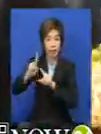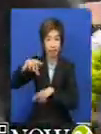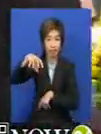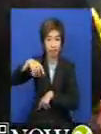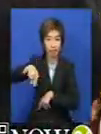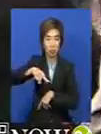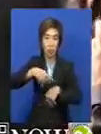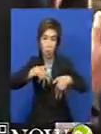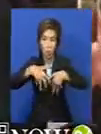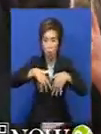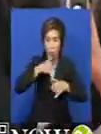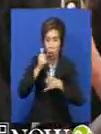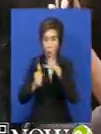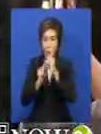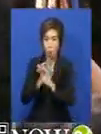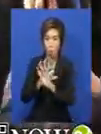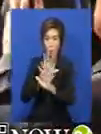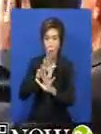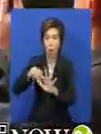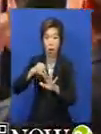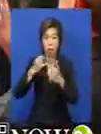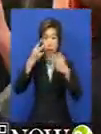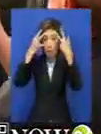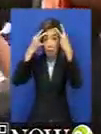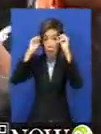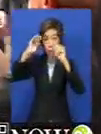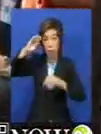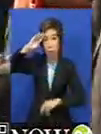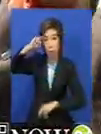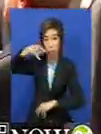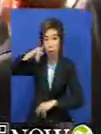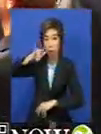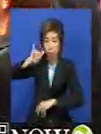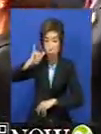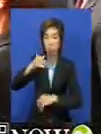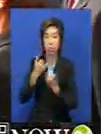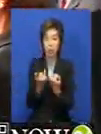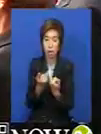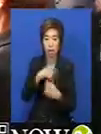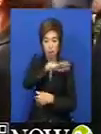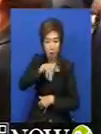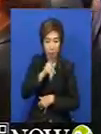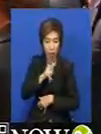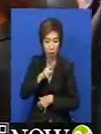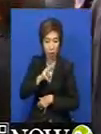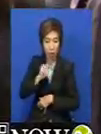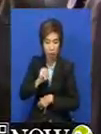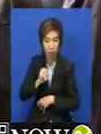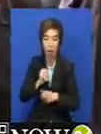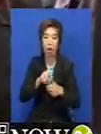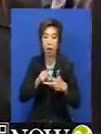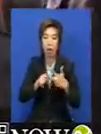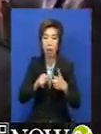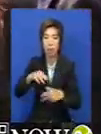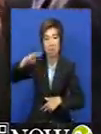ความคึกคักครับเพราะว่าวันนี้พลเอกประยุทธ์จันทร์โอชานายกรัฐมนตรีก็นำคณะรัฐมนตรีรวมไปถึง